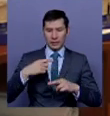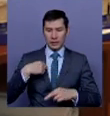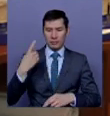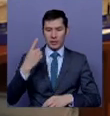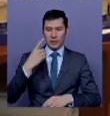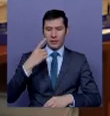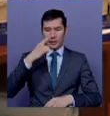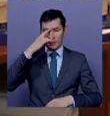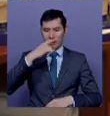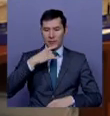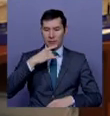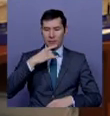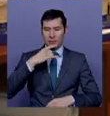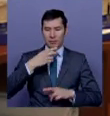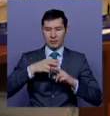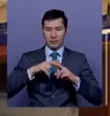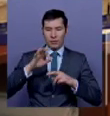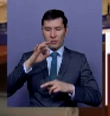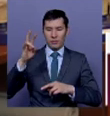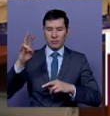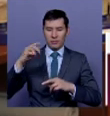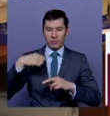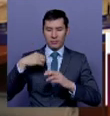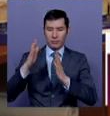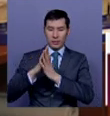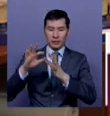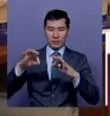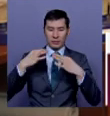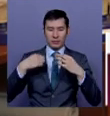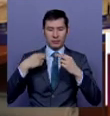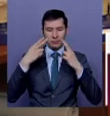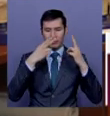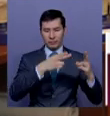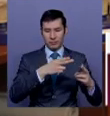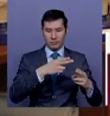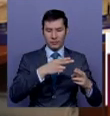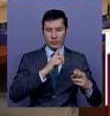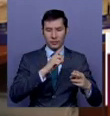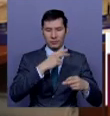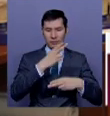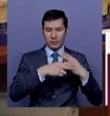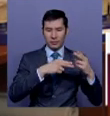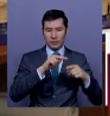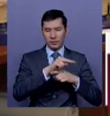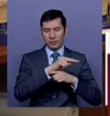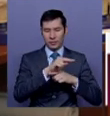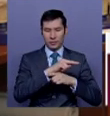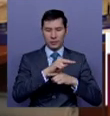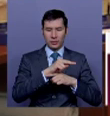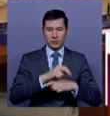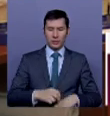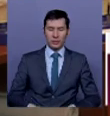ол рас оның күндіз түні сол жаңағы аурудың қасынан шықпағы емес соларды